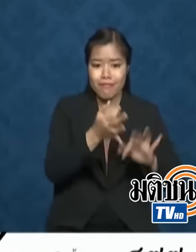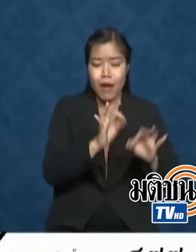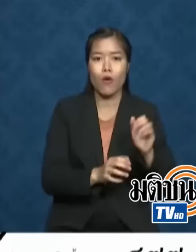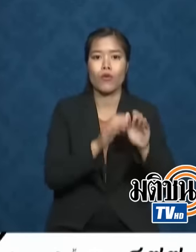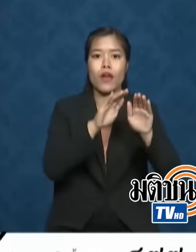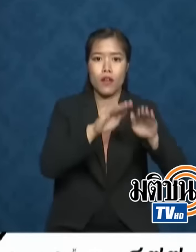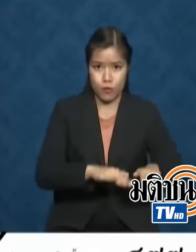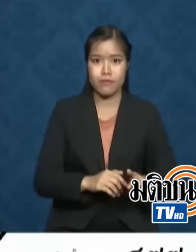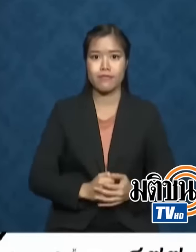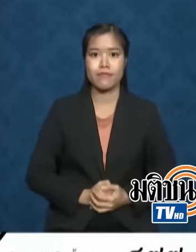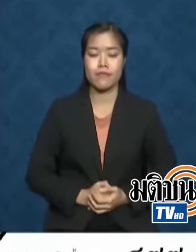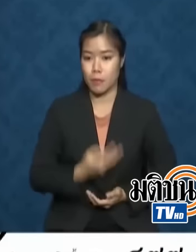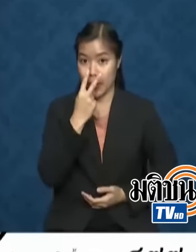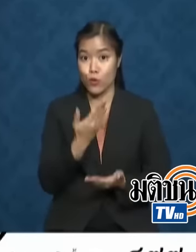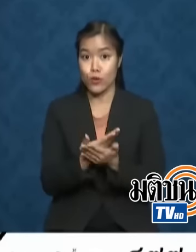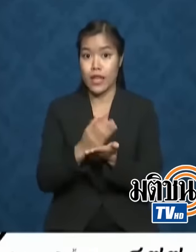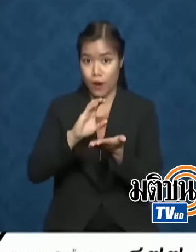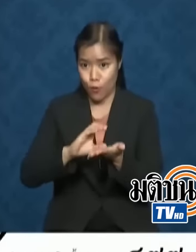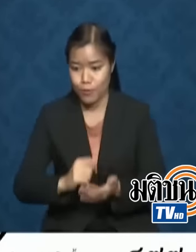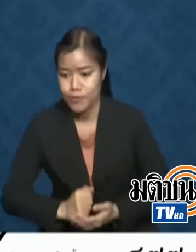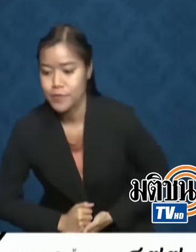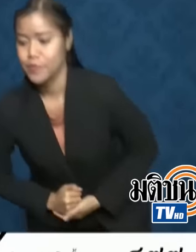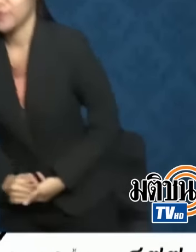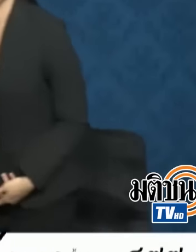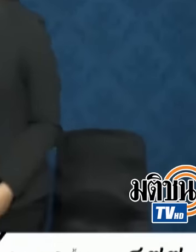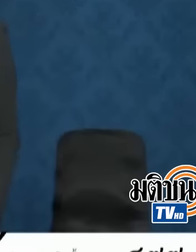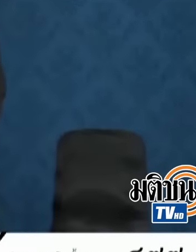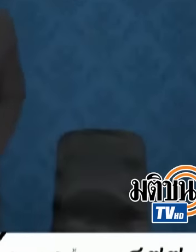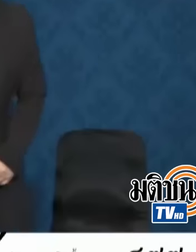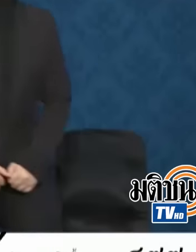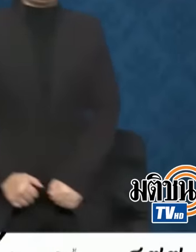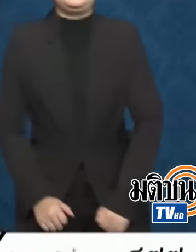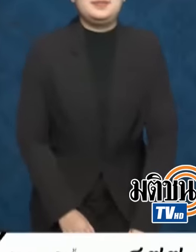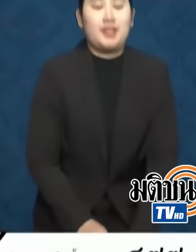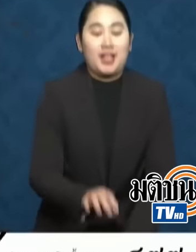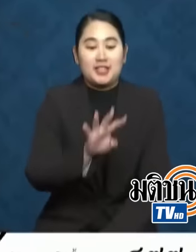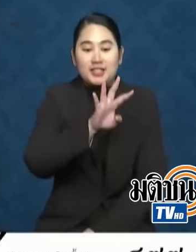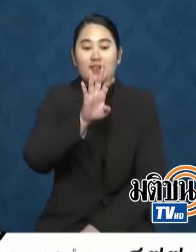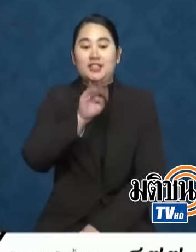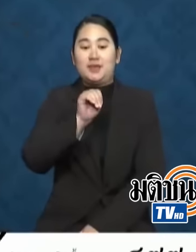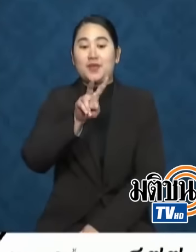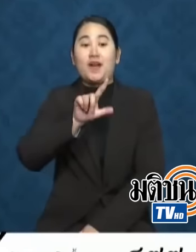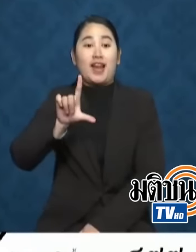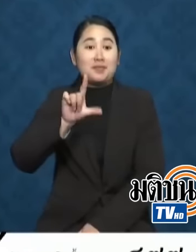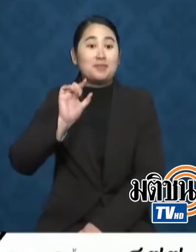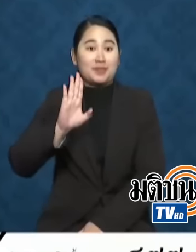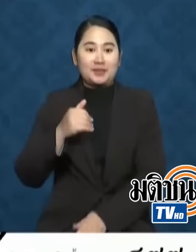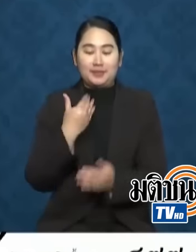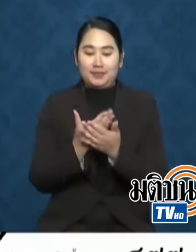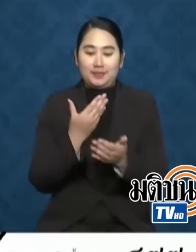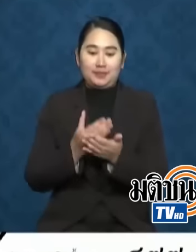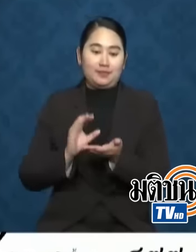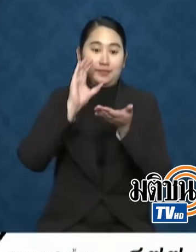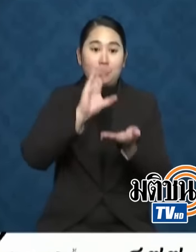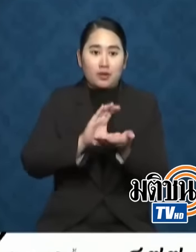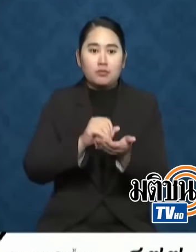กันตรงจุดเลยครับ442ล้านบาทให้กับชาวสวนไร่อ้อยไม่เผาแต่เราไปดูรายละเอียดกันก็เป็นการเอาเงินปัจ